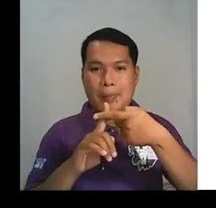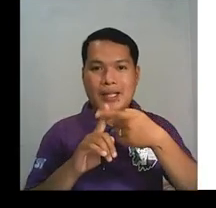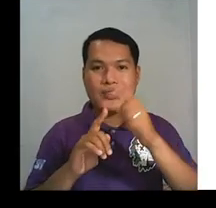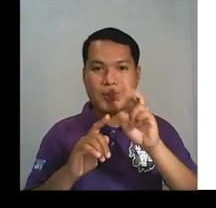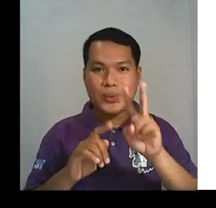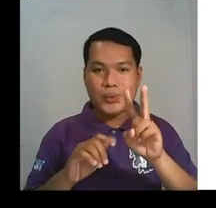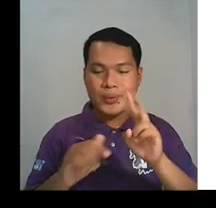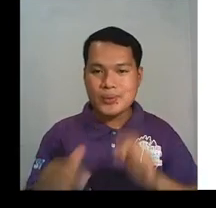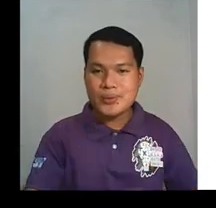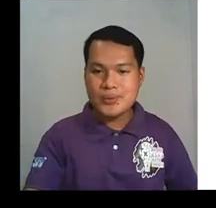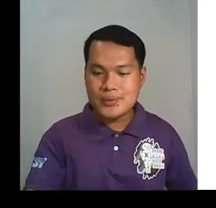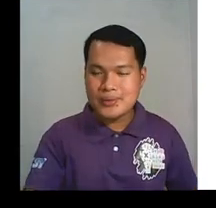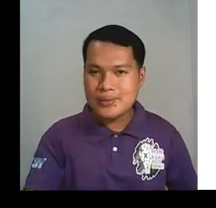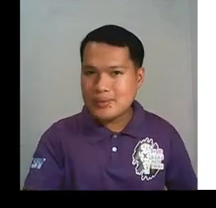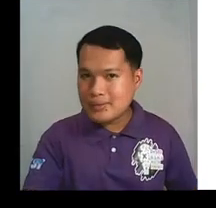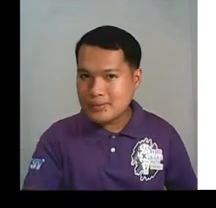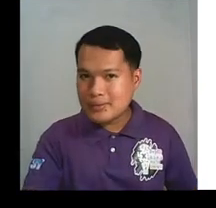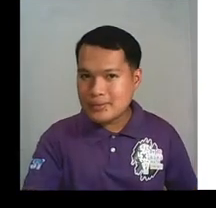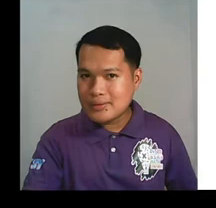24, 2,